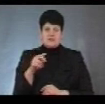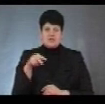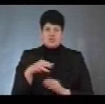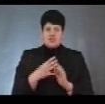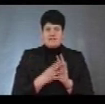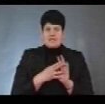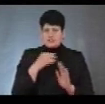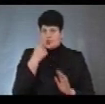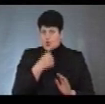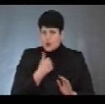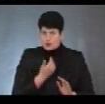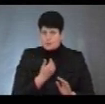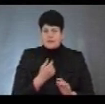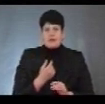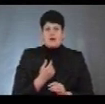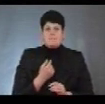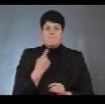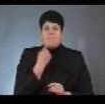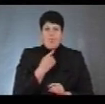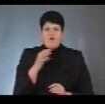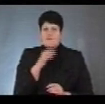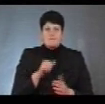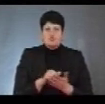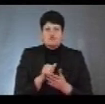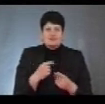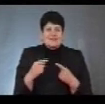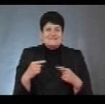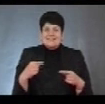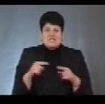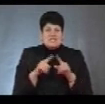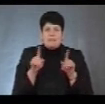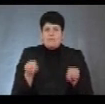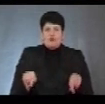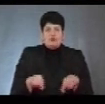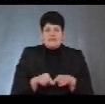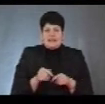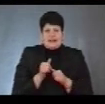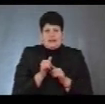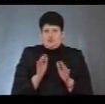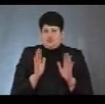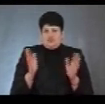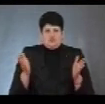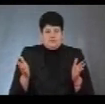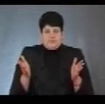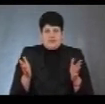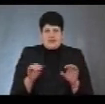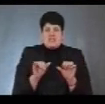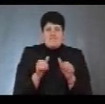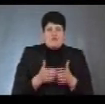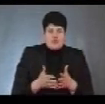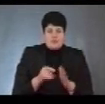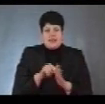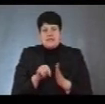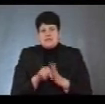2019 року. Мова про друк ніяких інших бюлетенів йти не може, тому що ні форма, ні